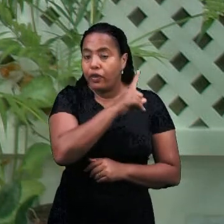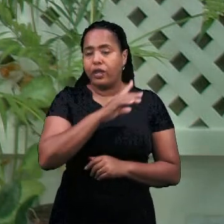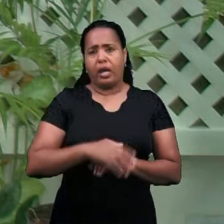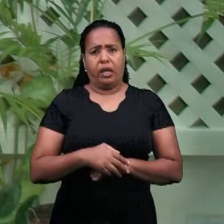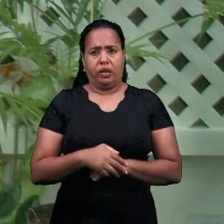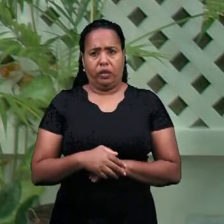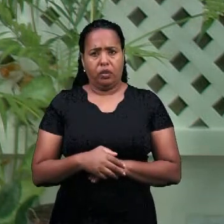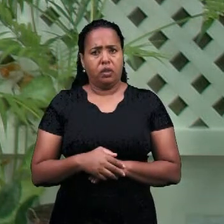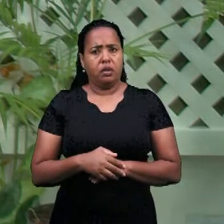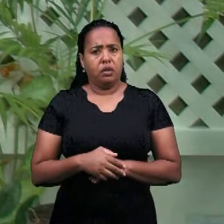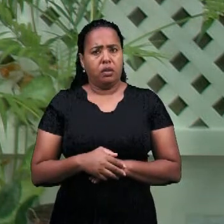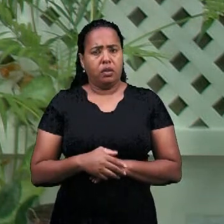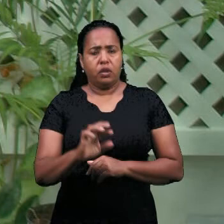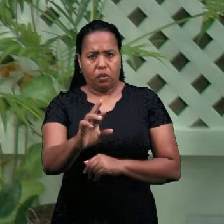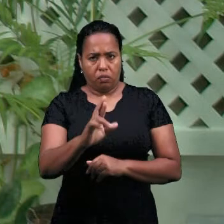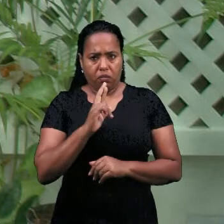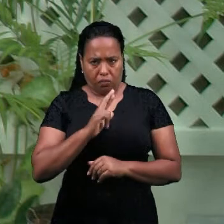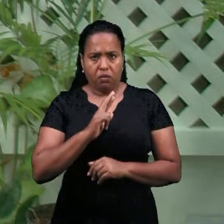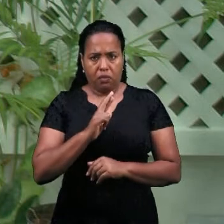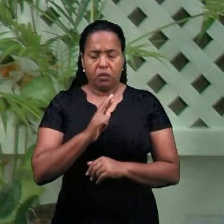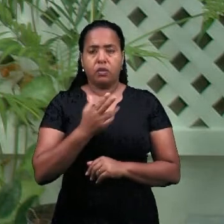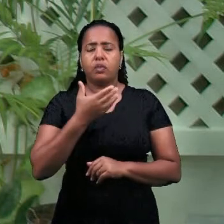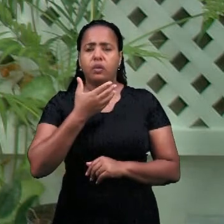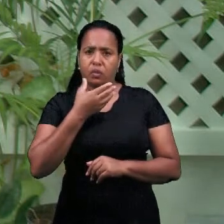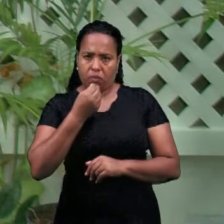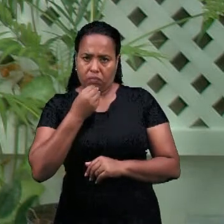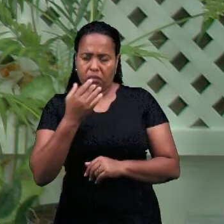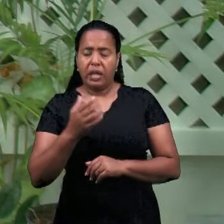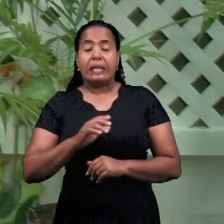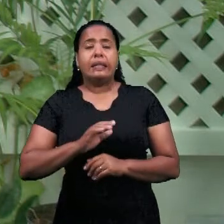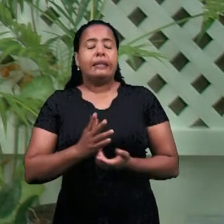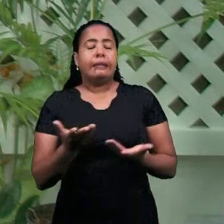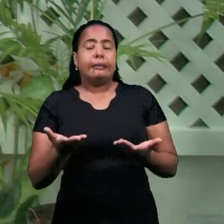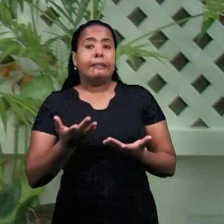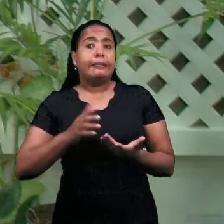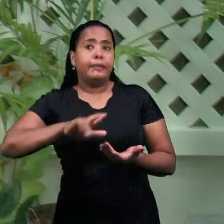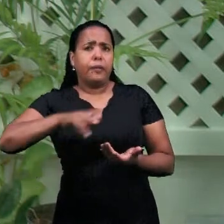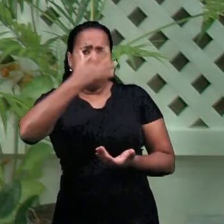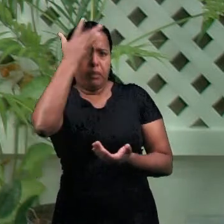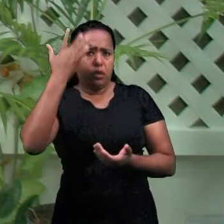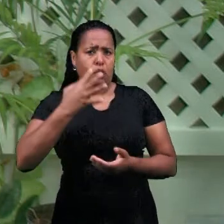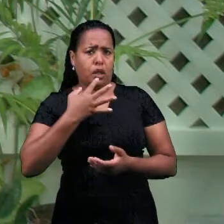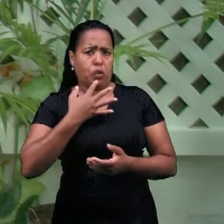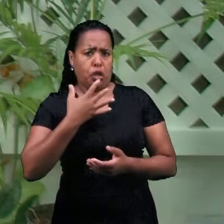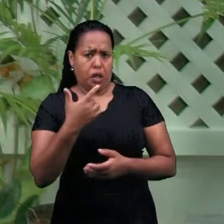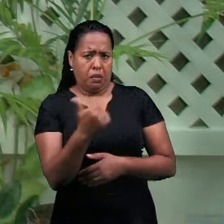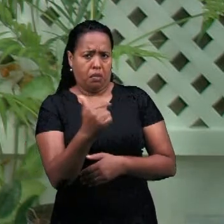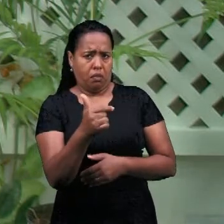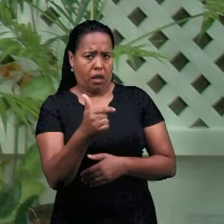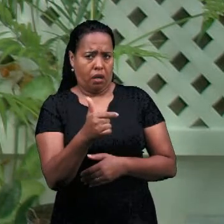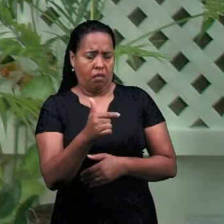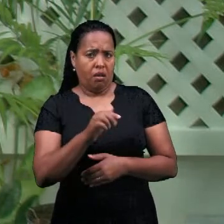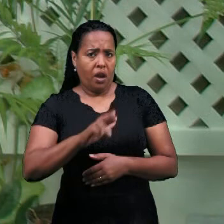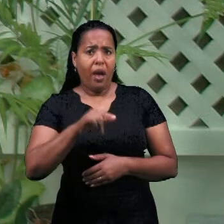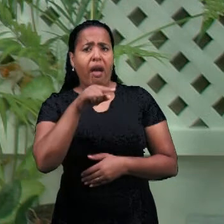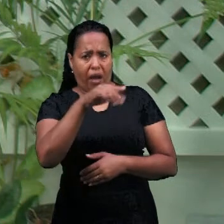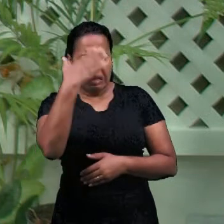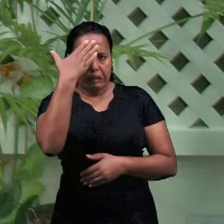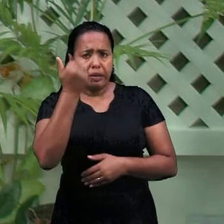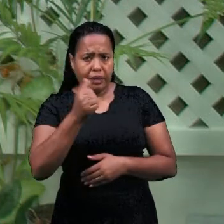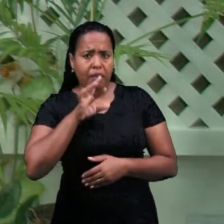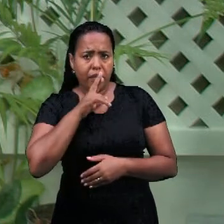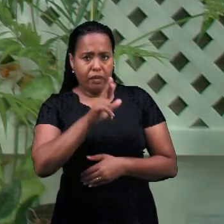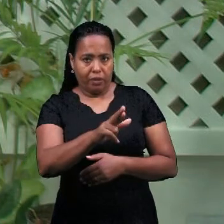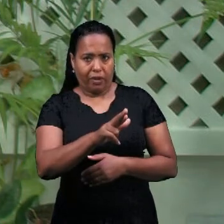dire, ce n'est pas une personne qui ne connaît pas. Non, il connaît même